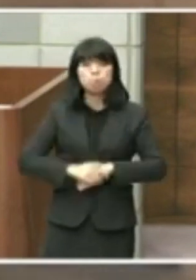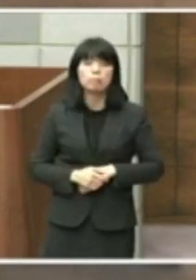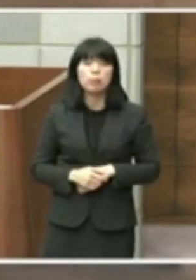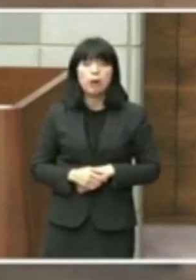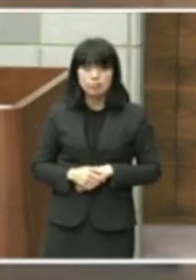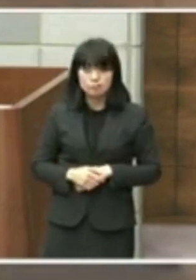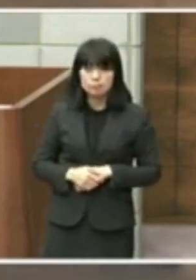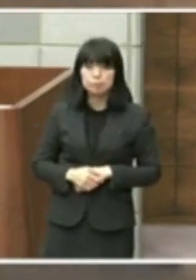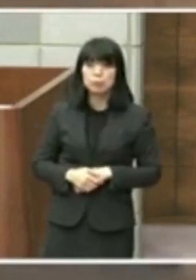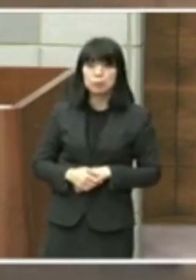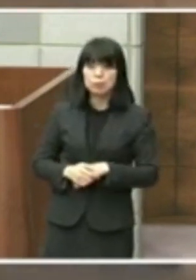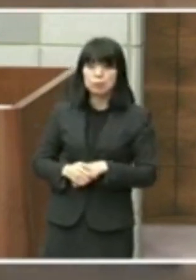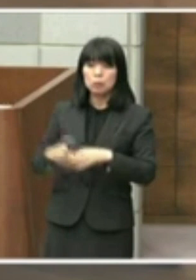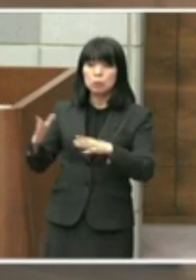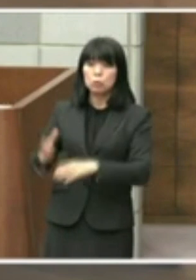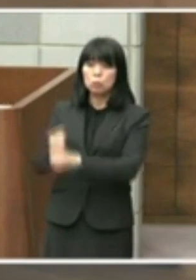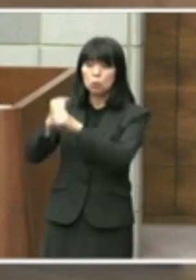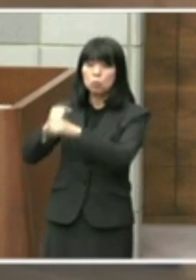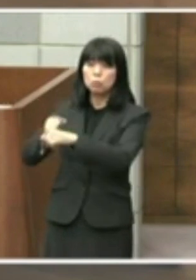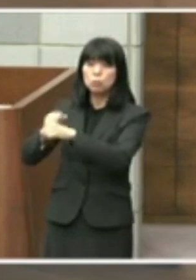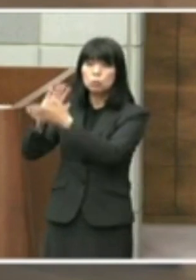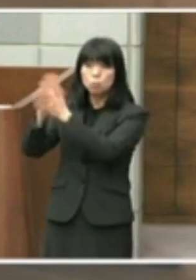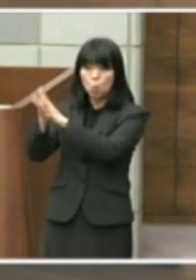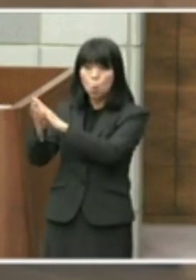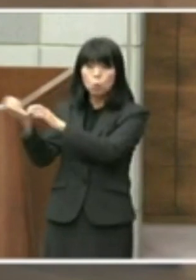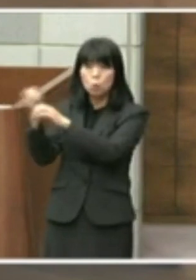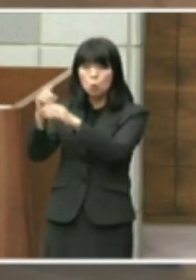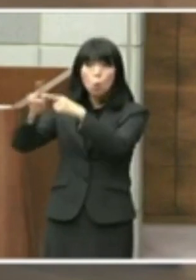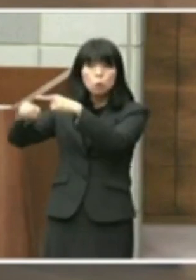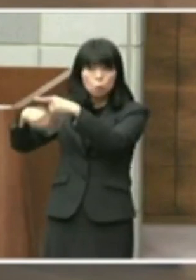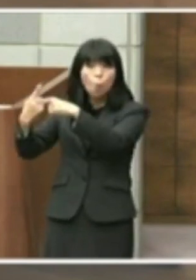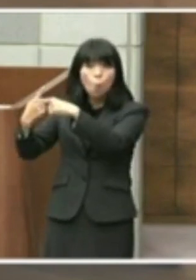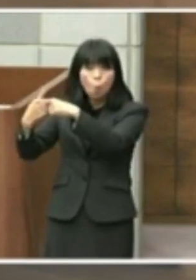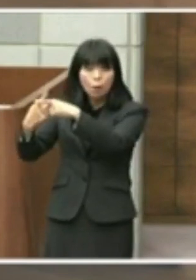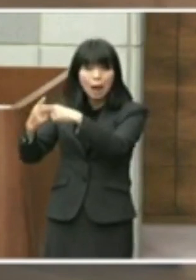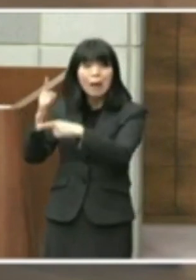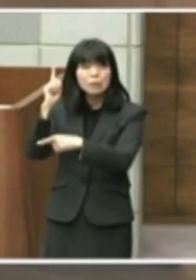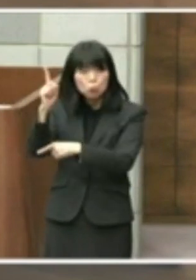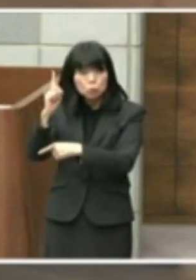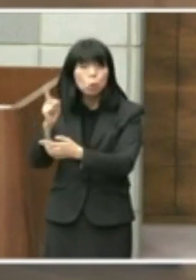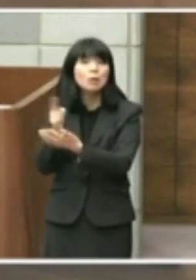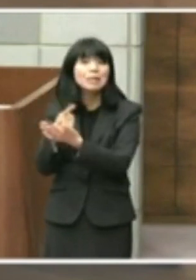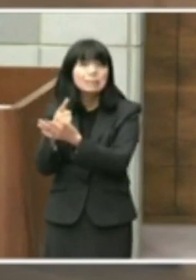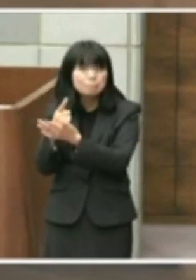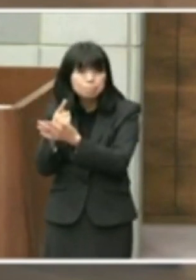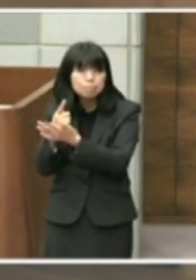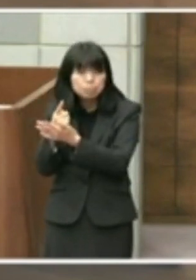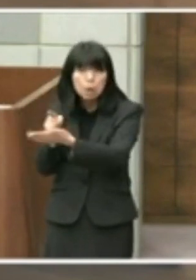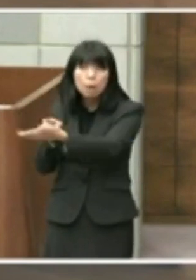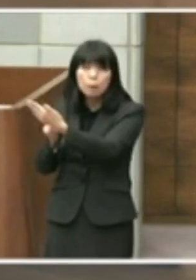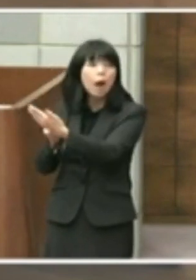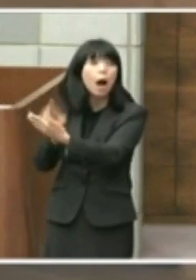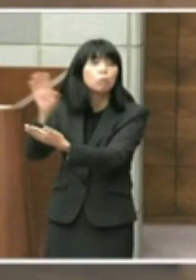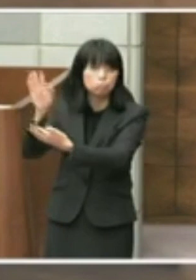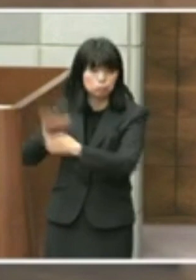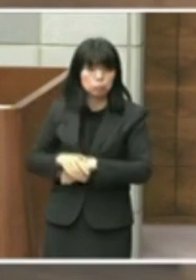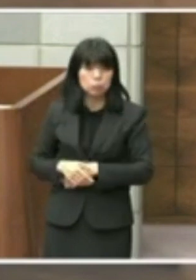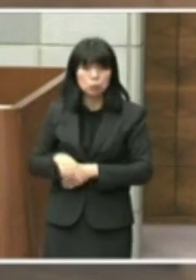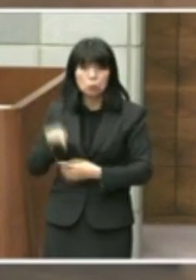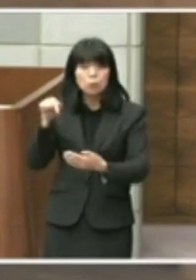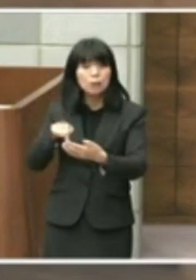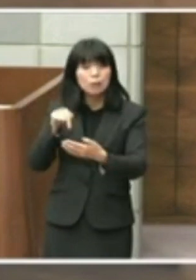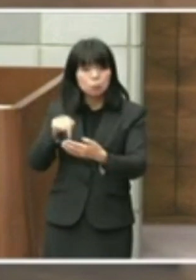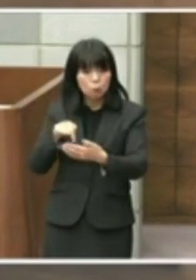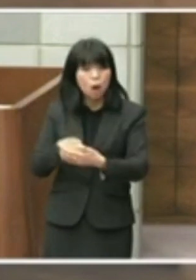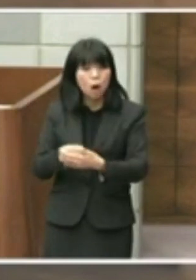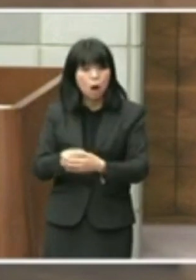はい、総務省消防庁が、一つの指針という形のものは出しているんですが、その中